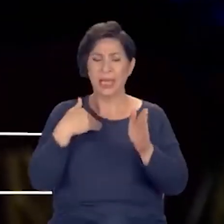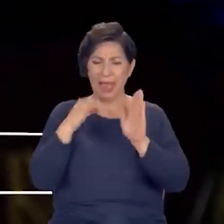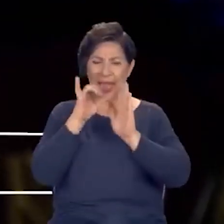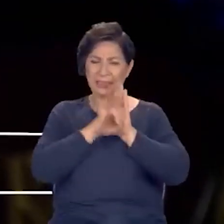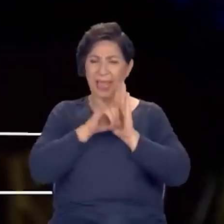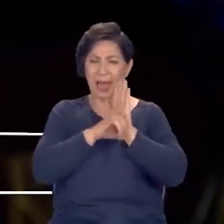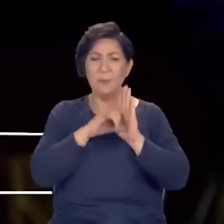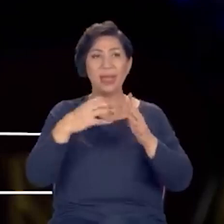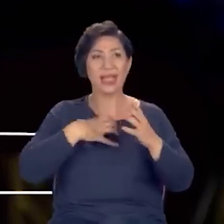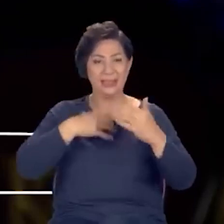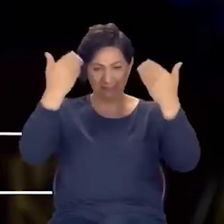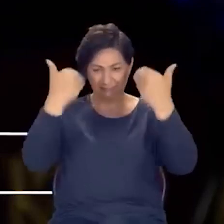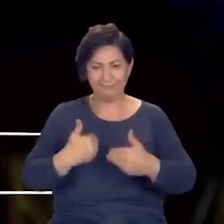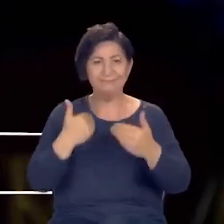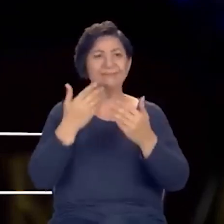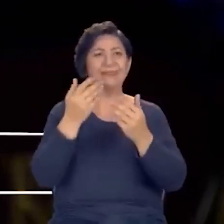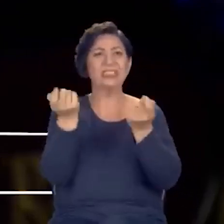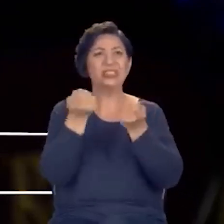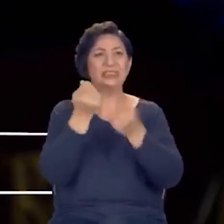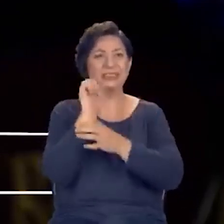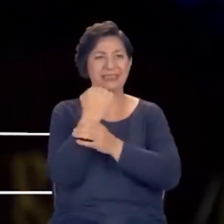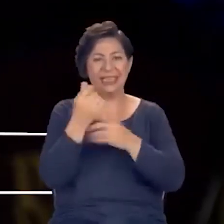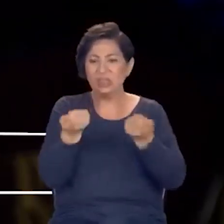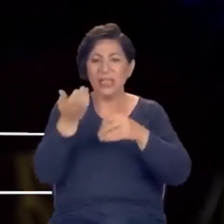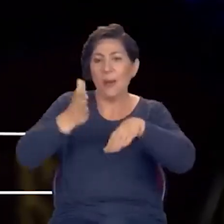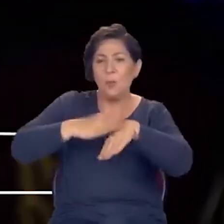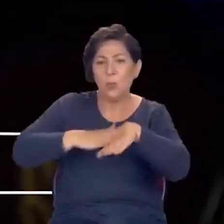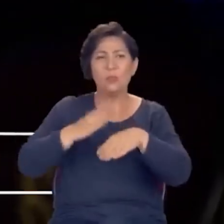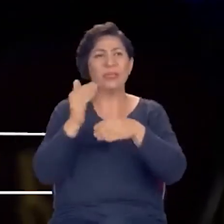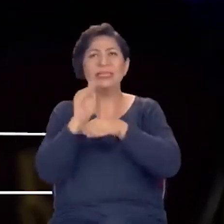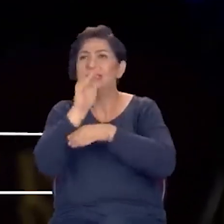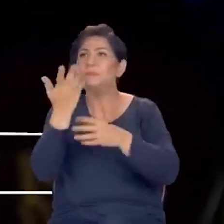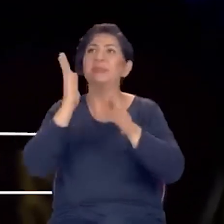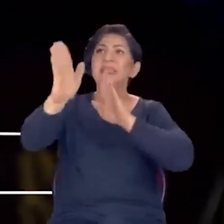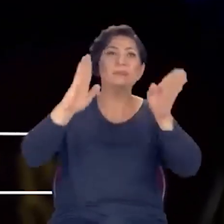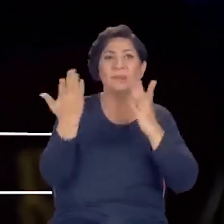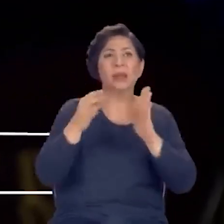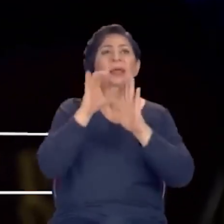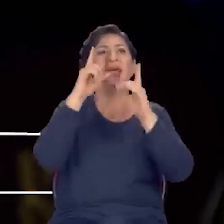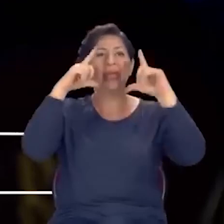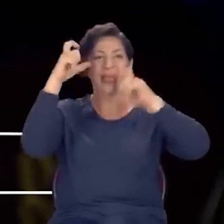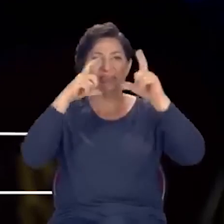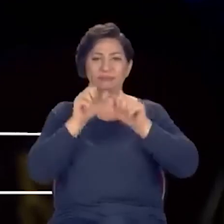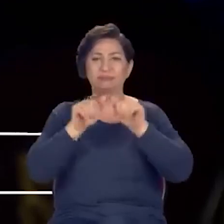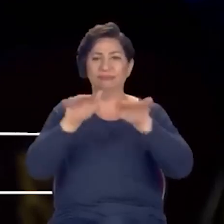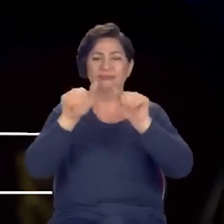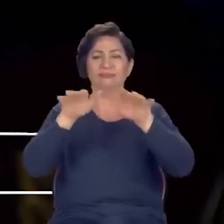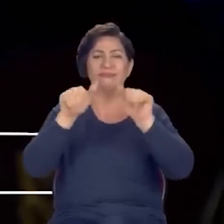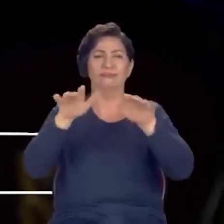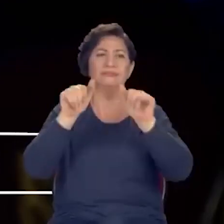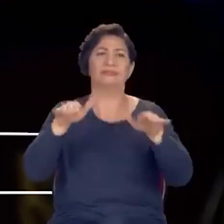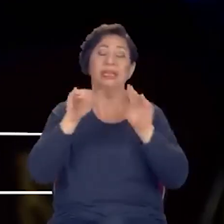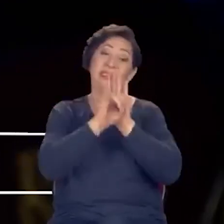paylaşmak için daha fazla kullanıyorum son zamanlarda. Yani daha çok kendi yaptığım ya da yaşadığım, gittiğim yerleri story'den tabii ki paylaşıyorum ama daha